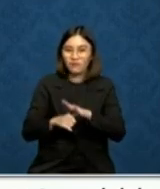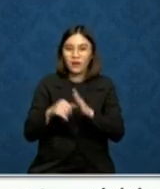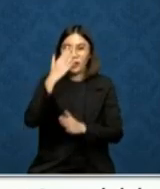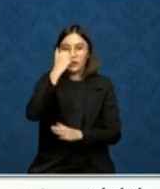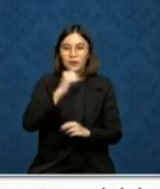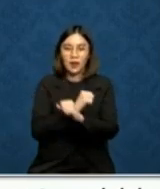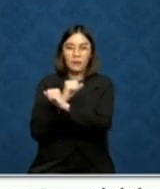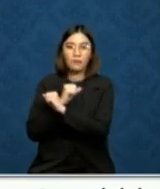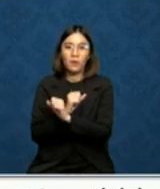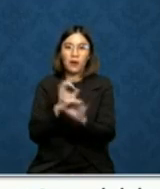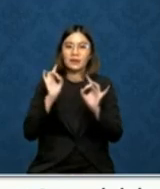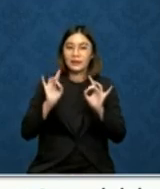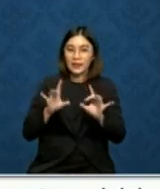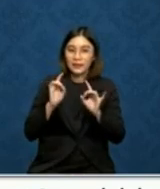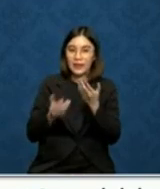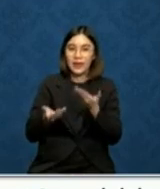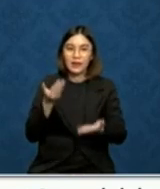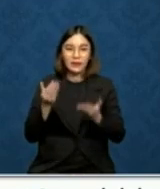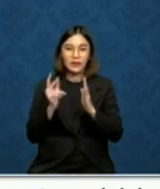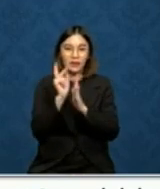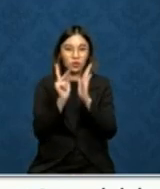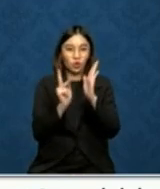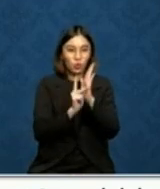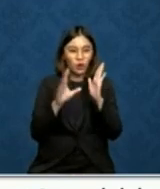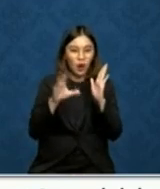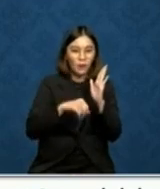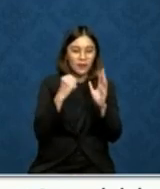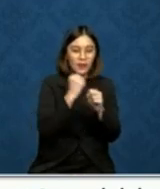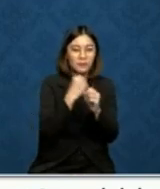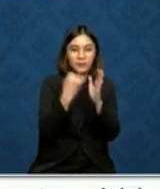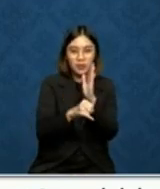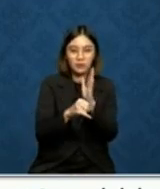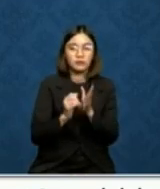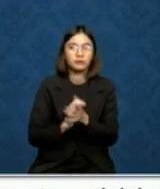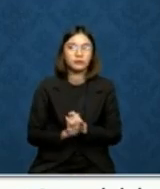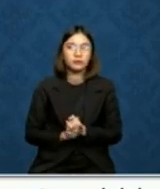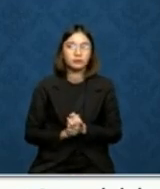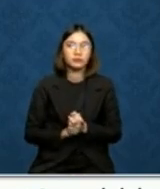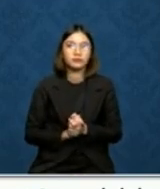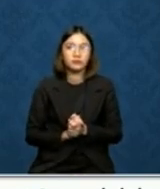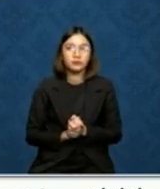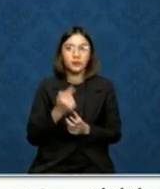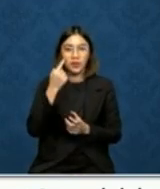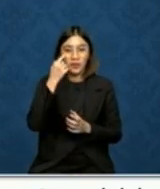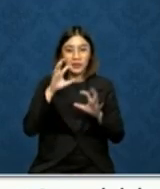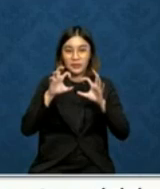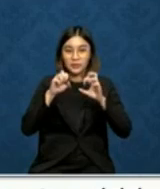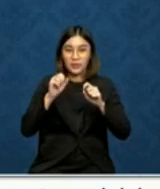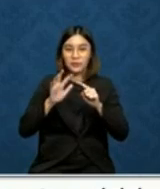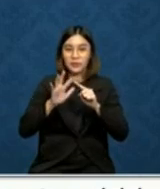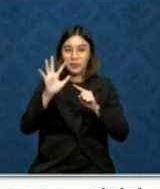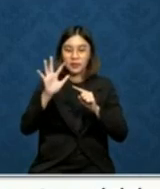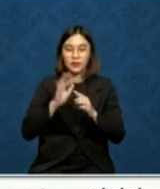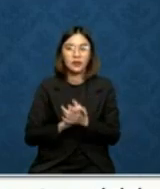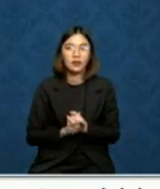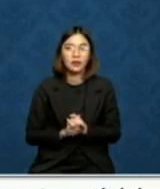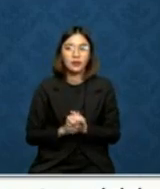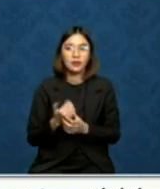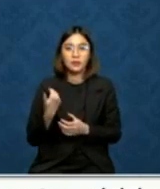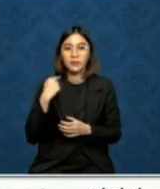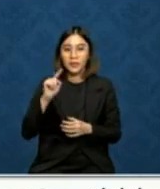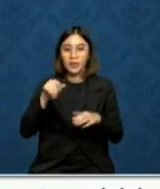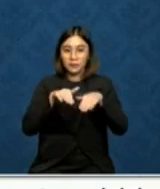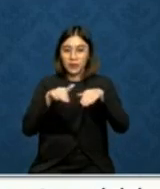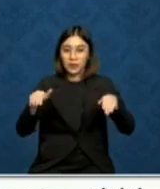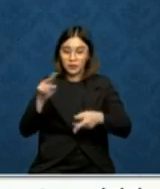องกันการกลั่นแกล้งและการใช้กฎหมายในทางที่ผิดข้อสังเกตข้อที่5ควรมีมาตร